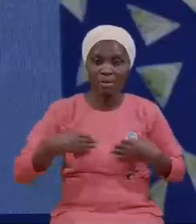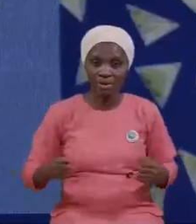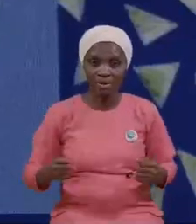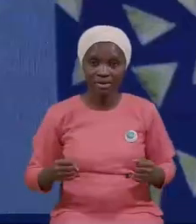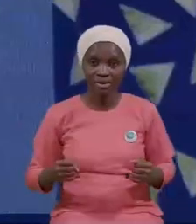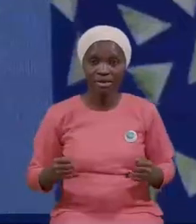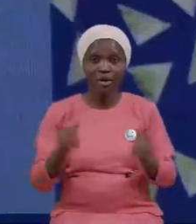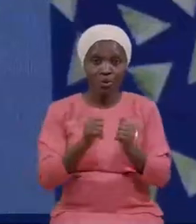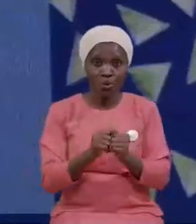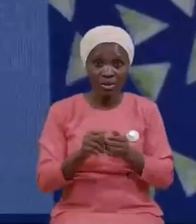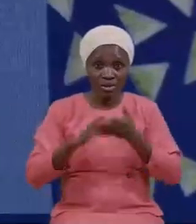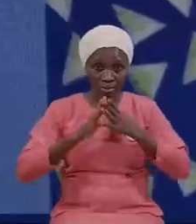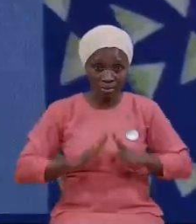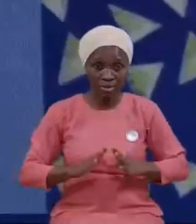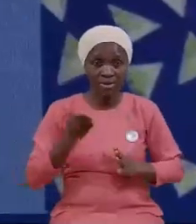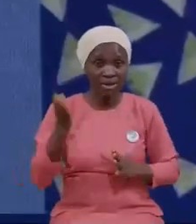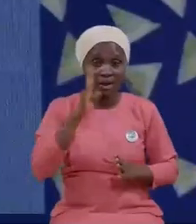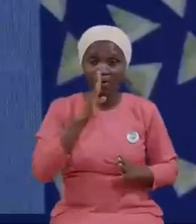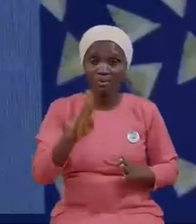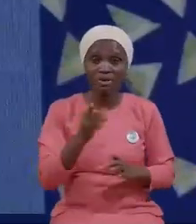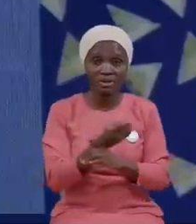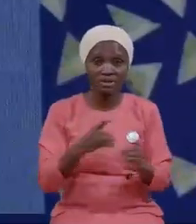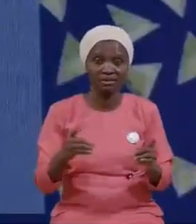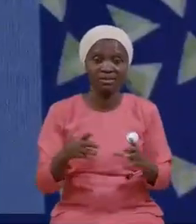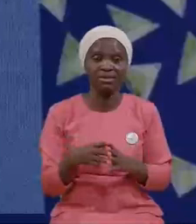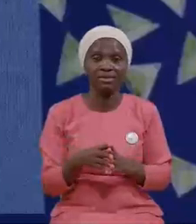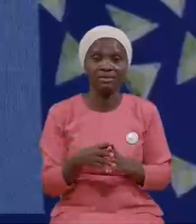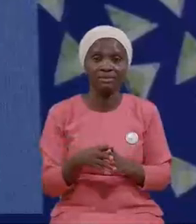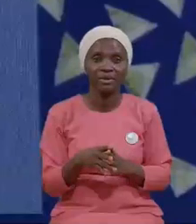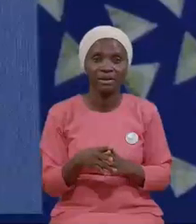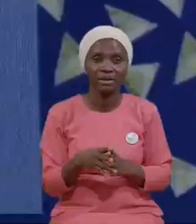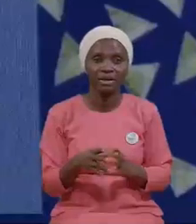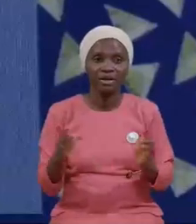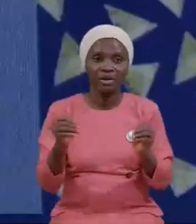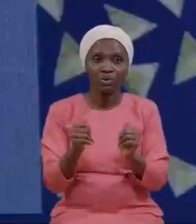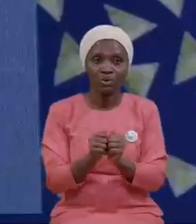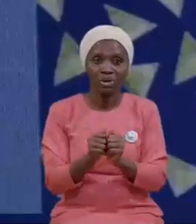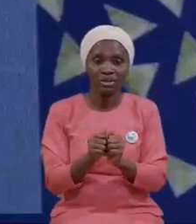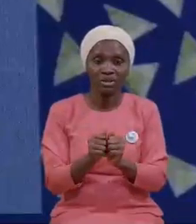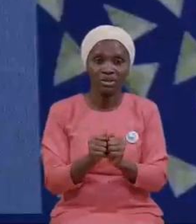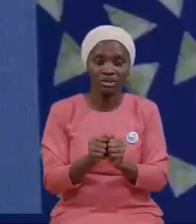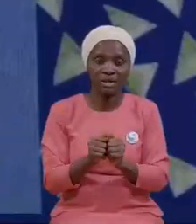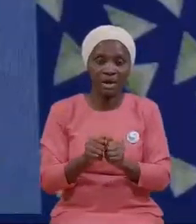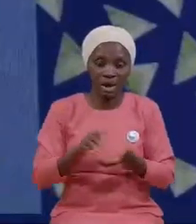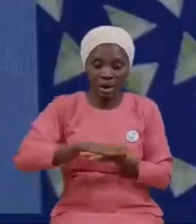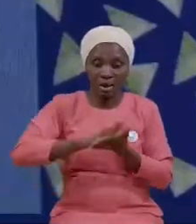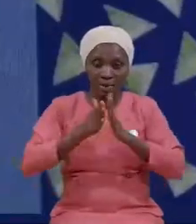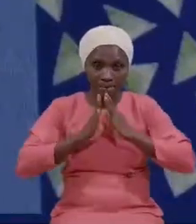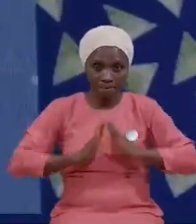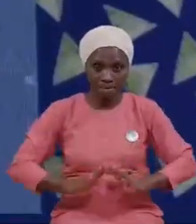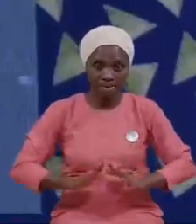y aura la délivrance. Avec la paix, les miracles de Dieu vont couler dans ton